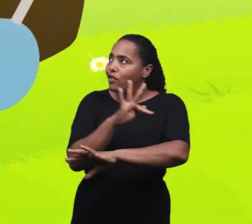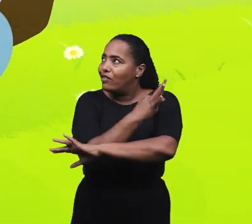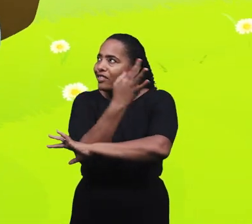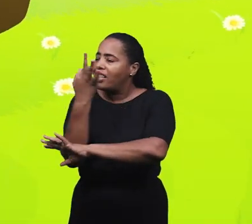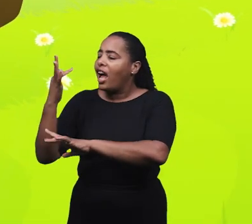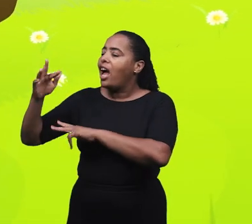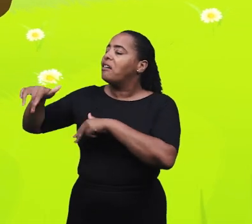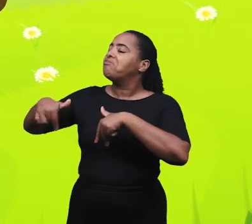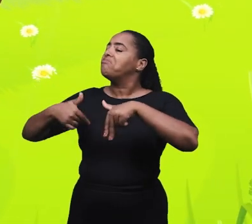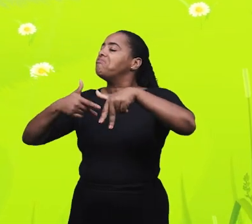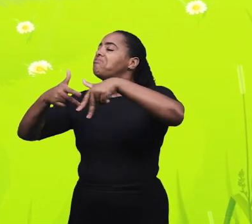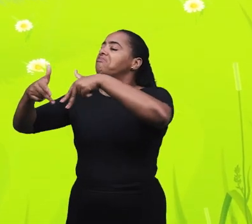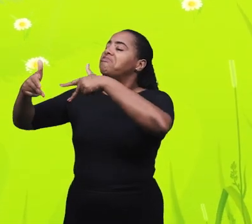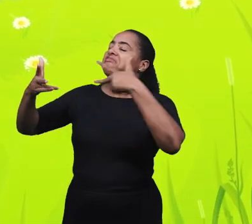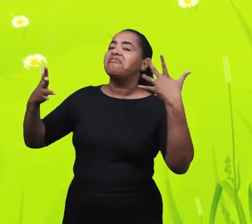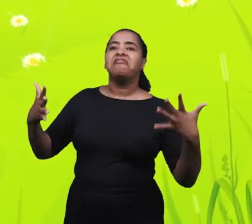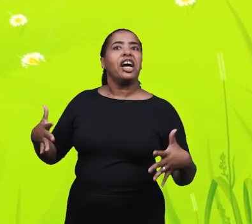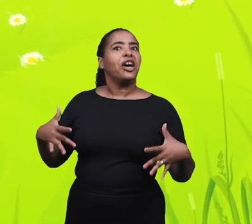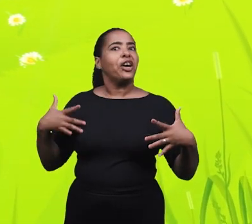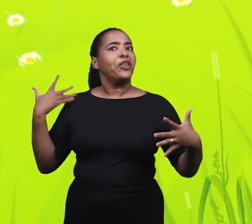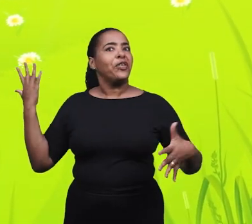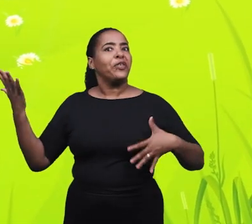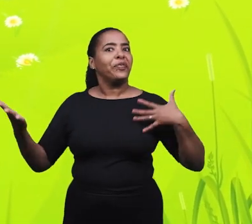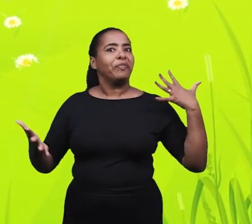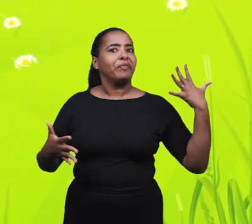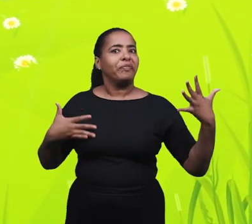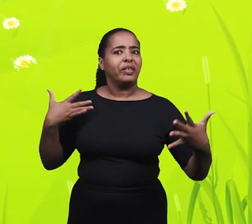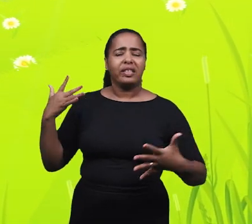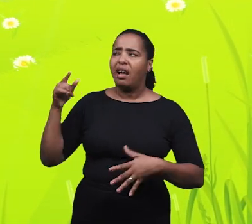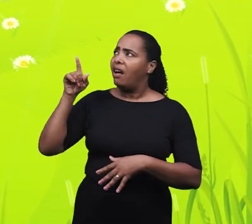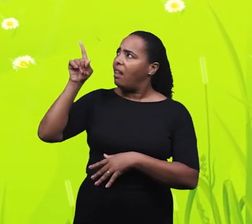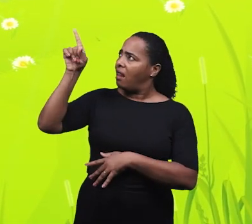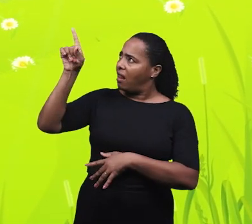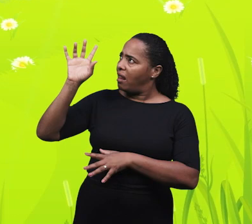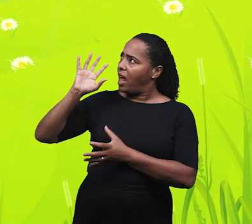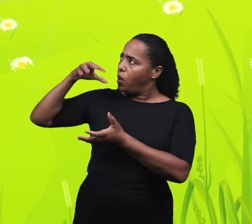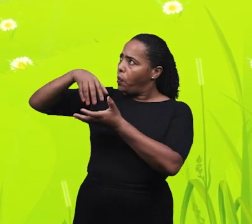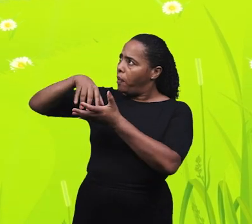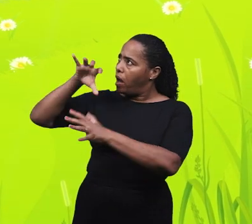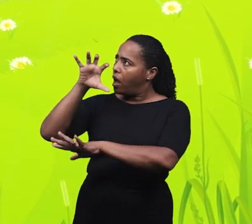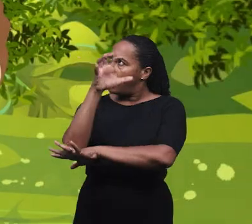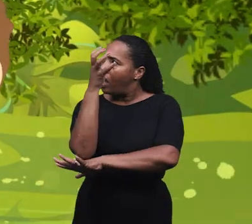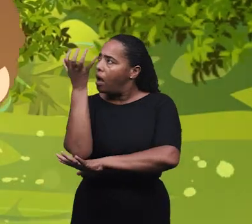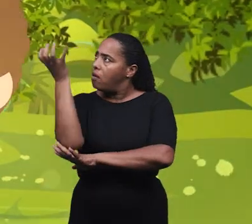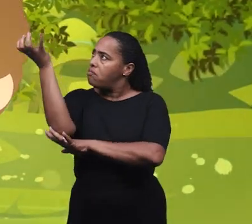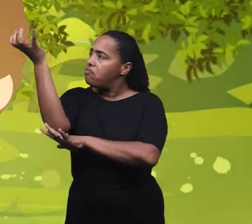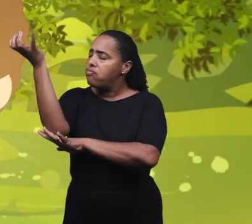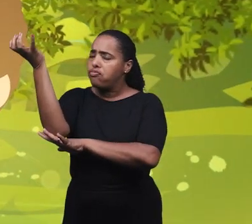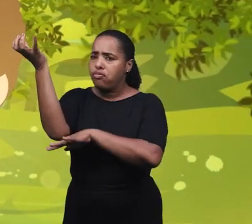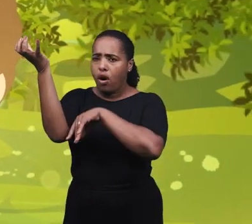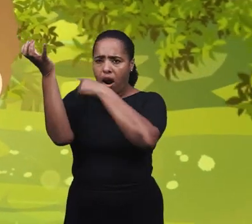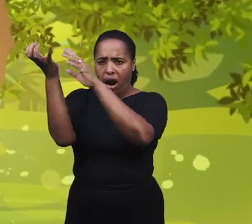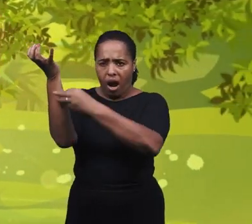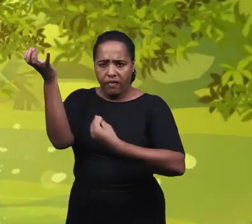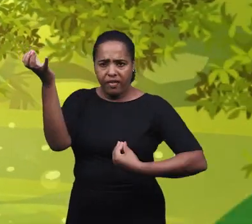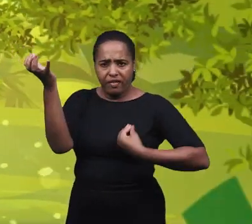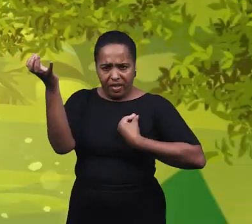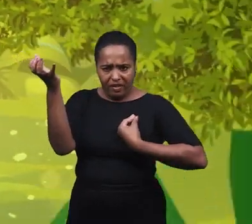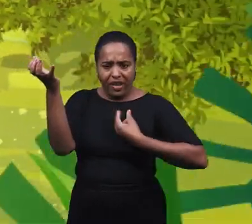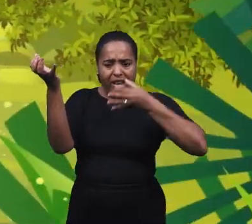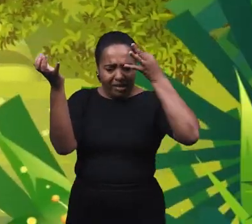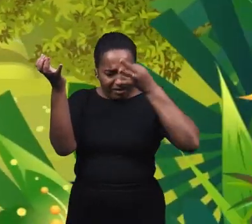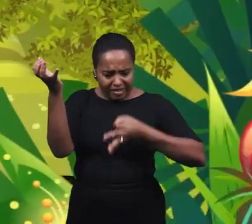no jardim do meu Senhor. A árvore da vida no meio do jardim.